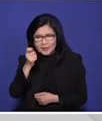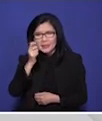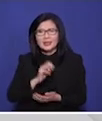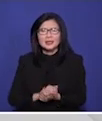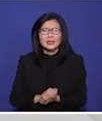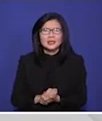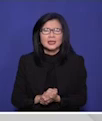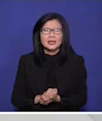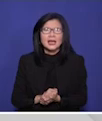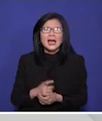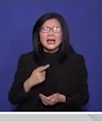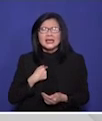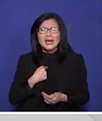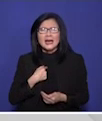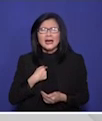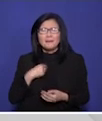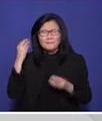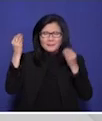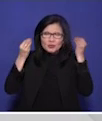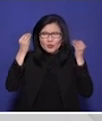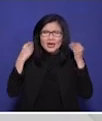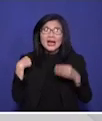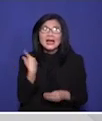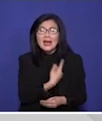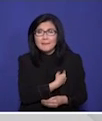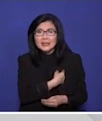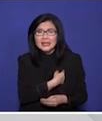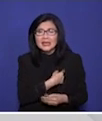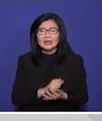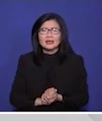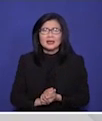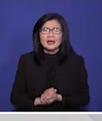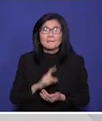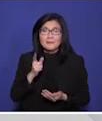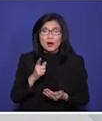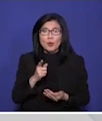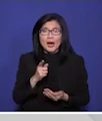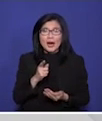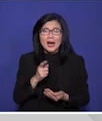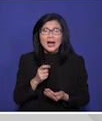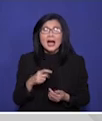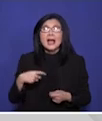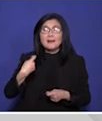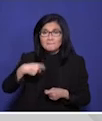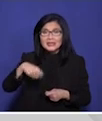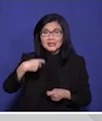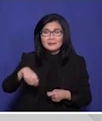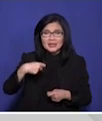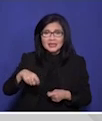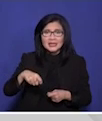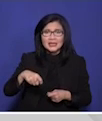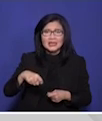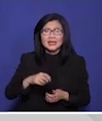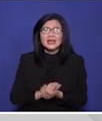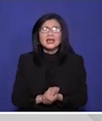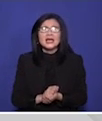yang membingungkan Kami adalah bahwa di antara menteri-menteri bapak itu berseberangan ada